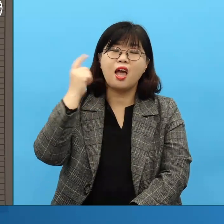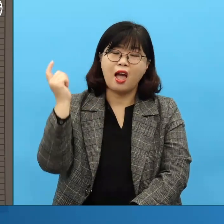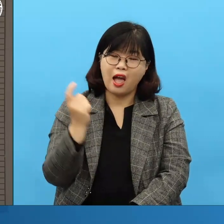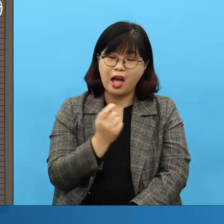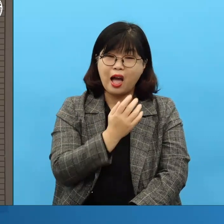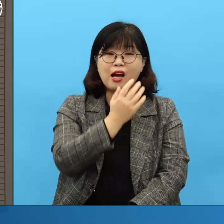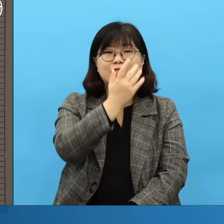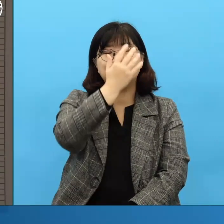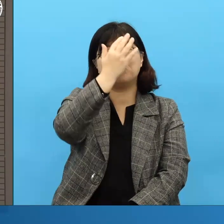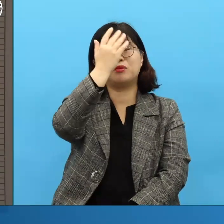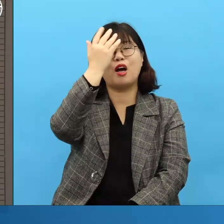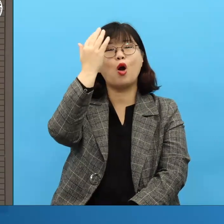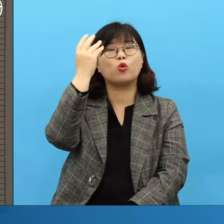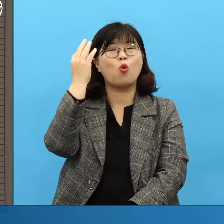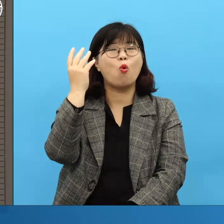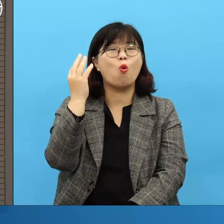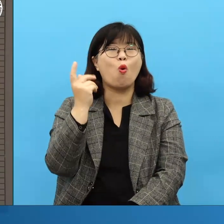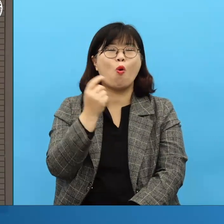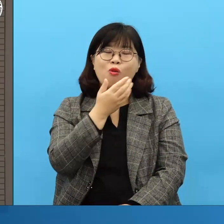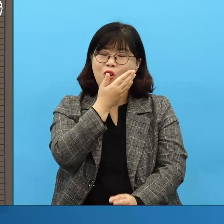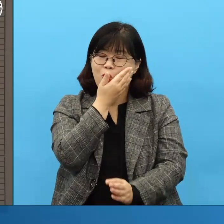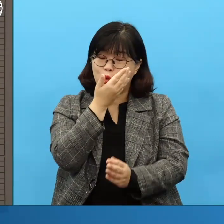가니 아름답고